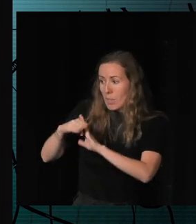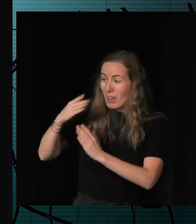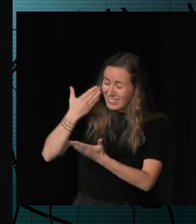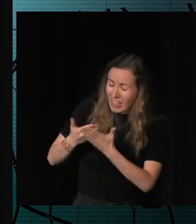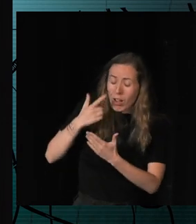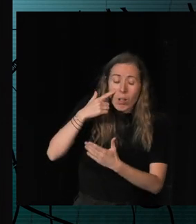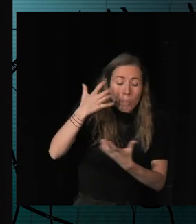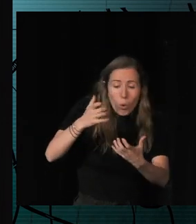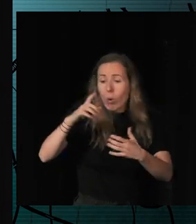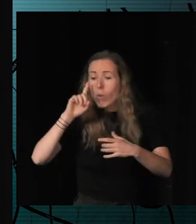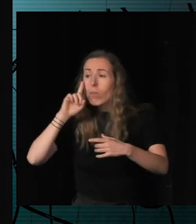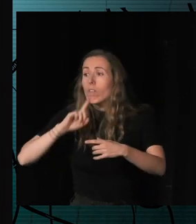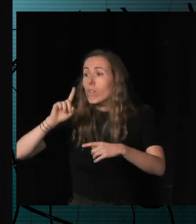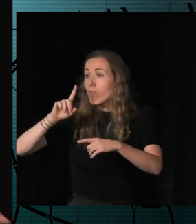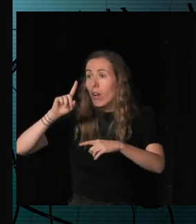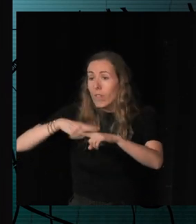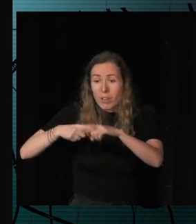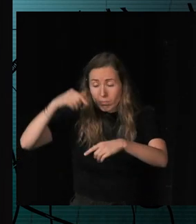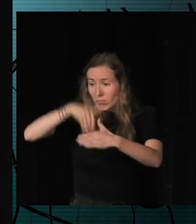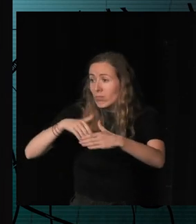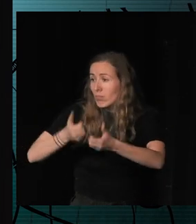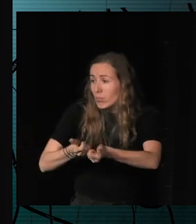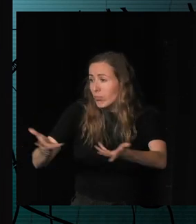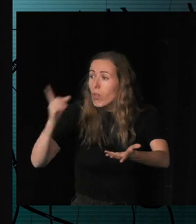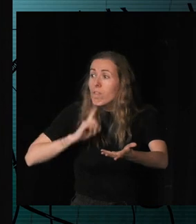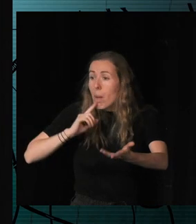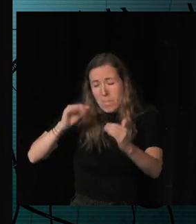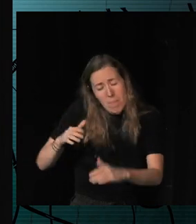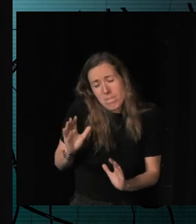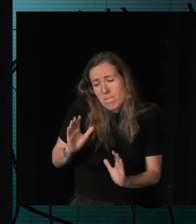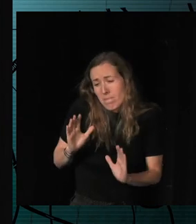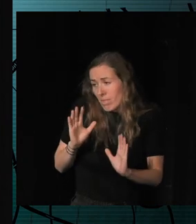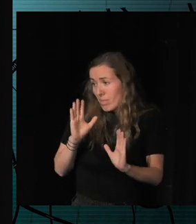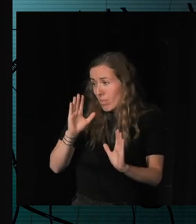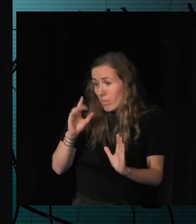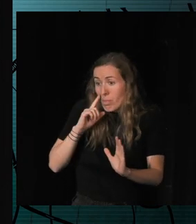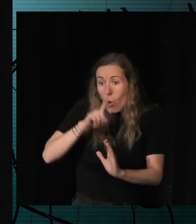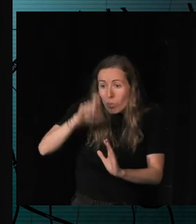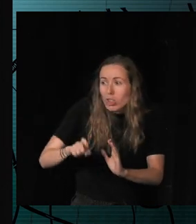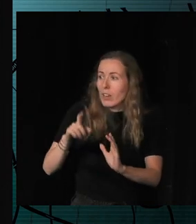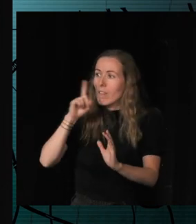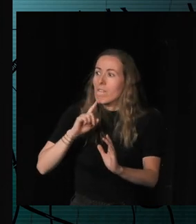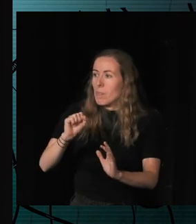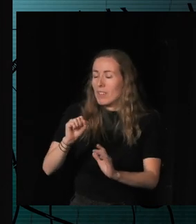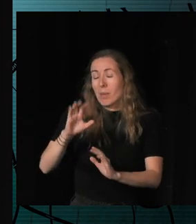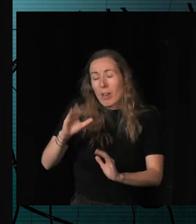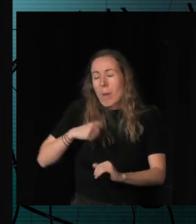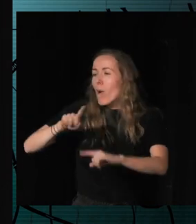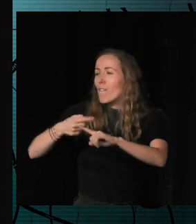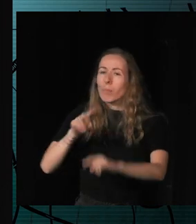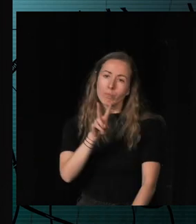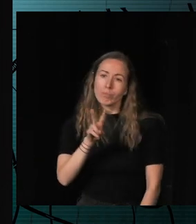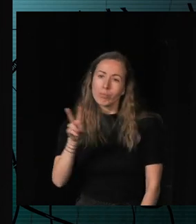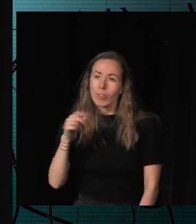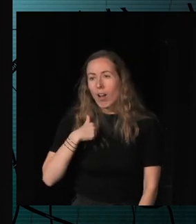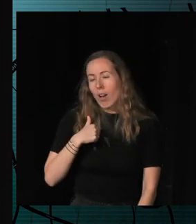parfaitement libre d'en faire la lecture qu'on veut et donc moi quand je vois ça je me Distin c'est ah fait du bien de pas voir d'hommes à part pyramide head pour lequel